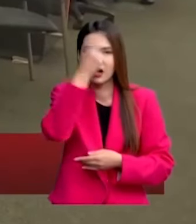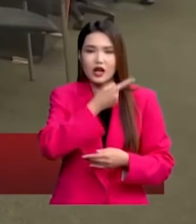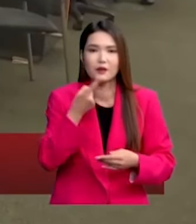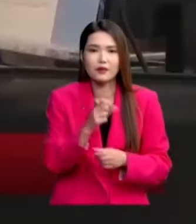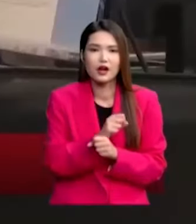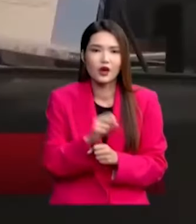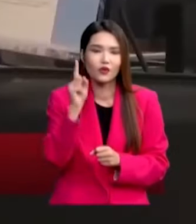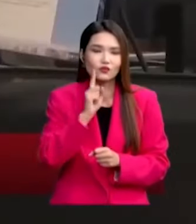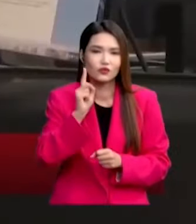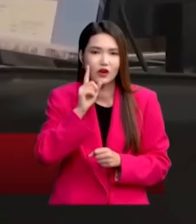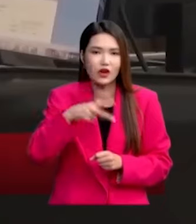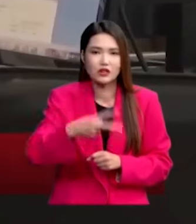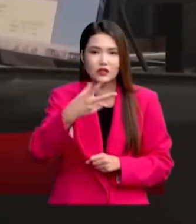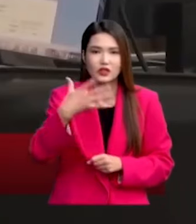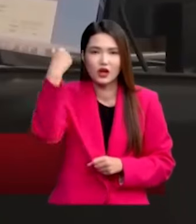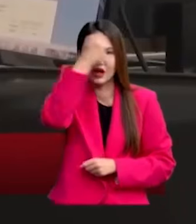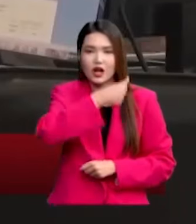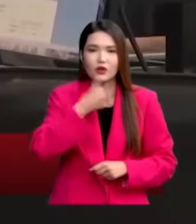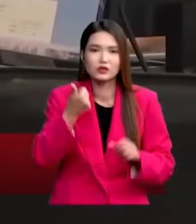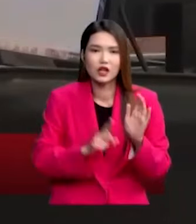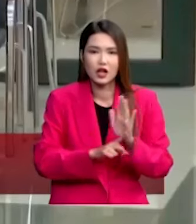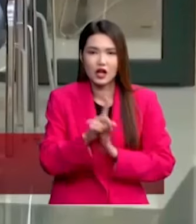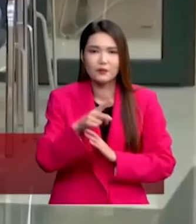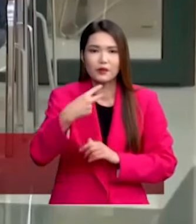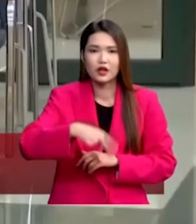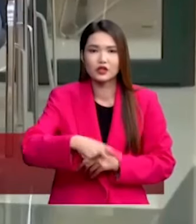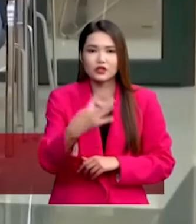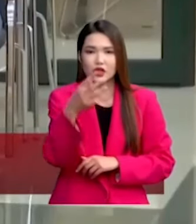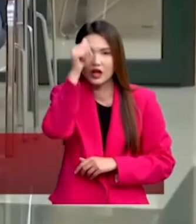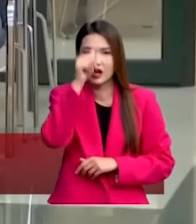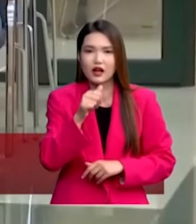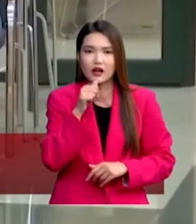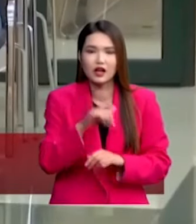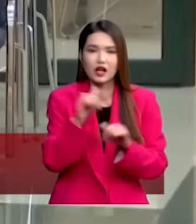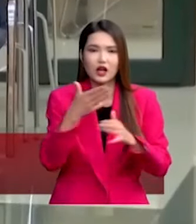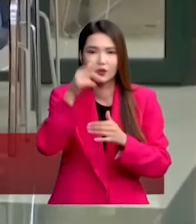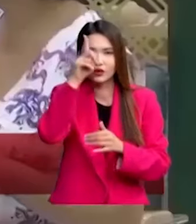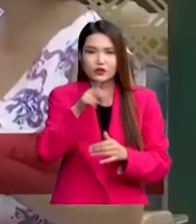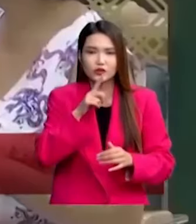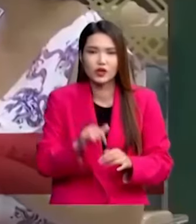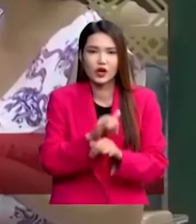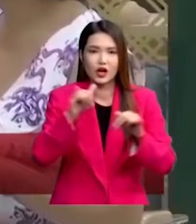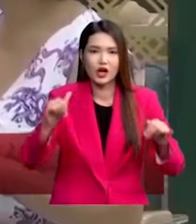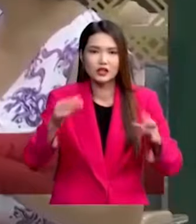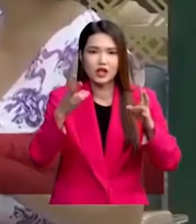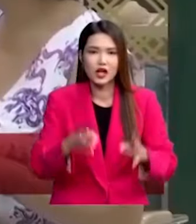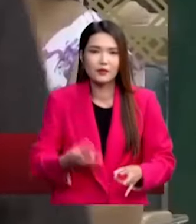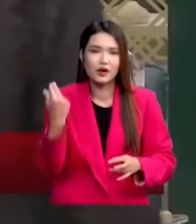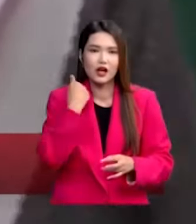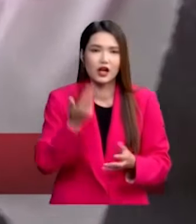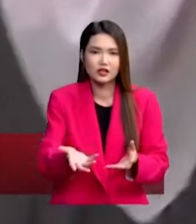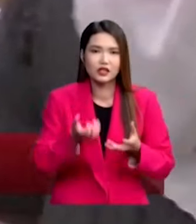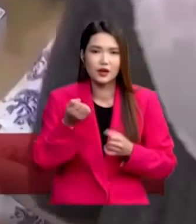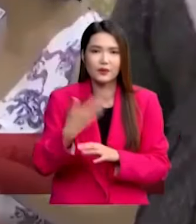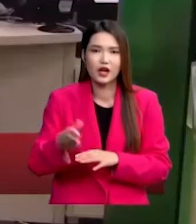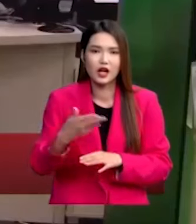жылға шегерілді. 2025 жылдан бастап 24 айдан аспайтын мерзімге ұзартылды. Зардап шеккен қарыз